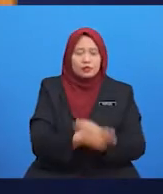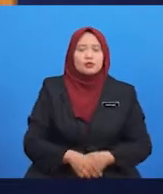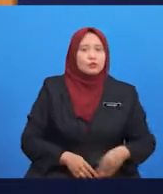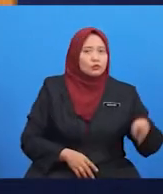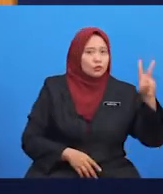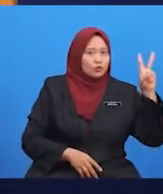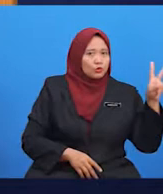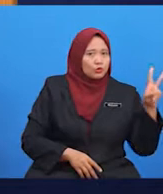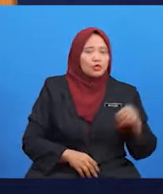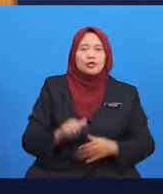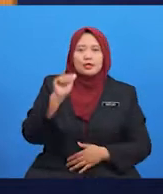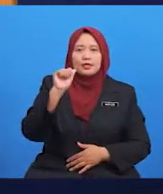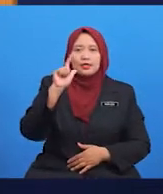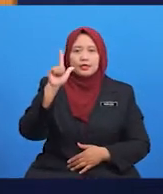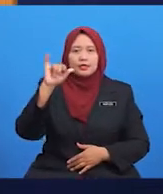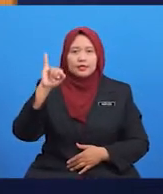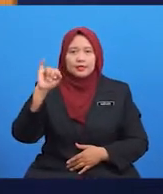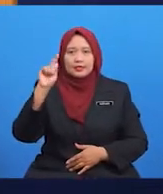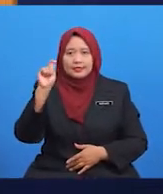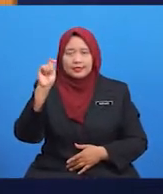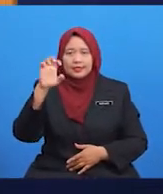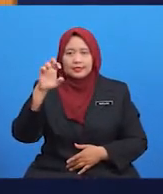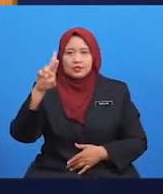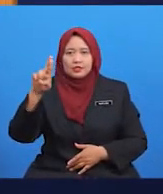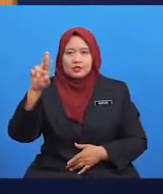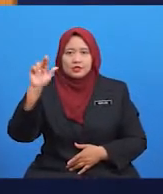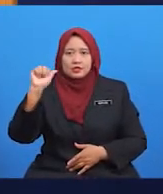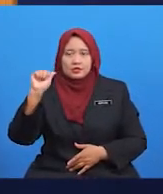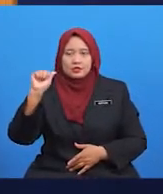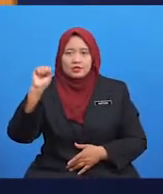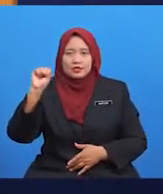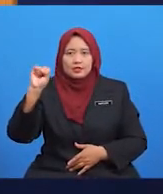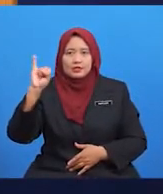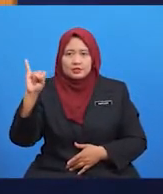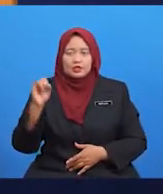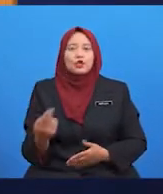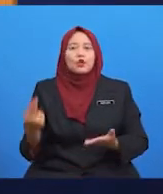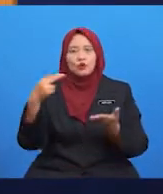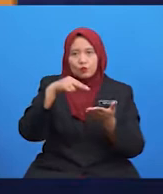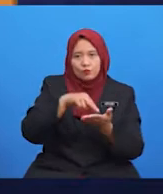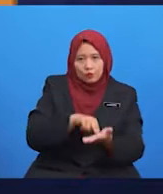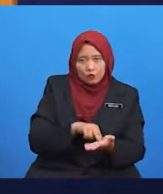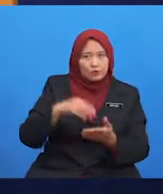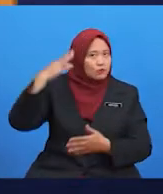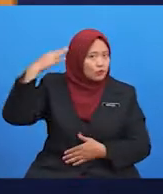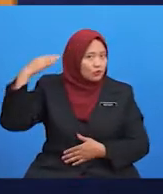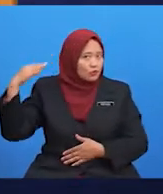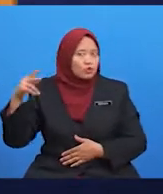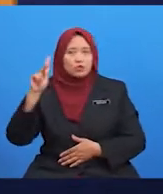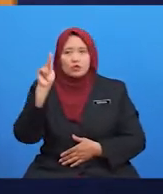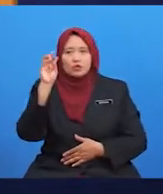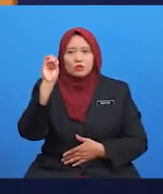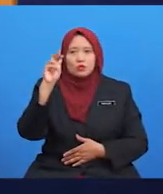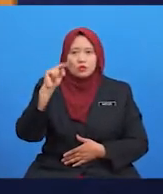aliterasi. Aliterasi merujuk kepada perulangan bunyi huruf konsonan dalam